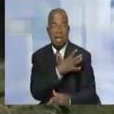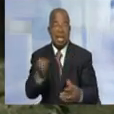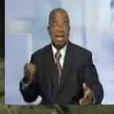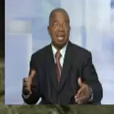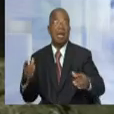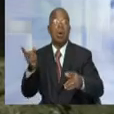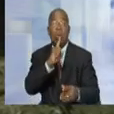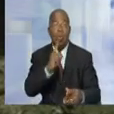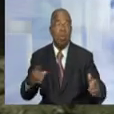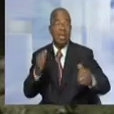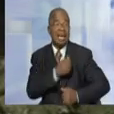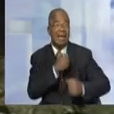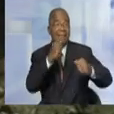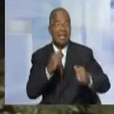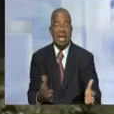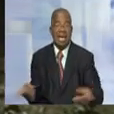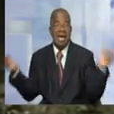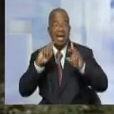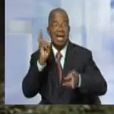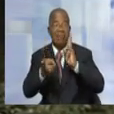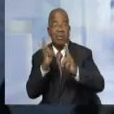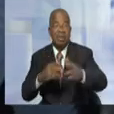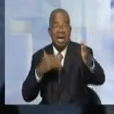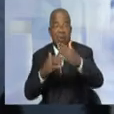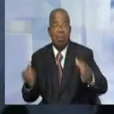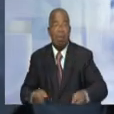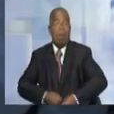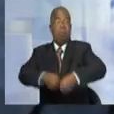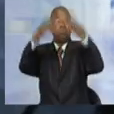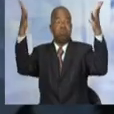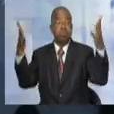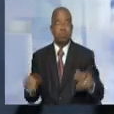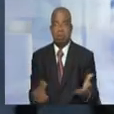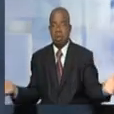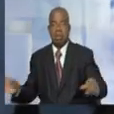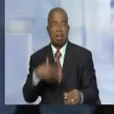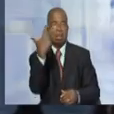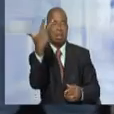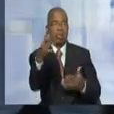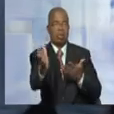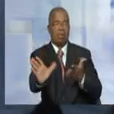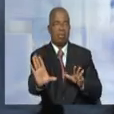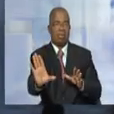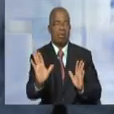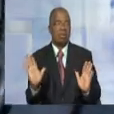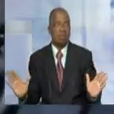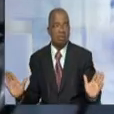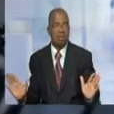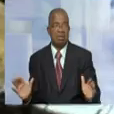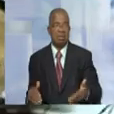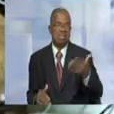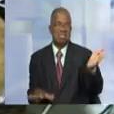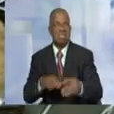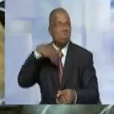de l'agglomération, théâtre ces derniers mois de nombreuses attaques liées au conflit syrien. Le mouvement chiite Hezbollah qui soutient le régime syrien a une